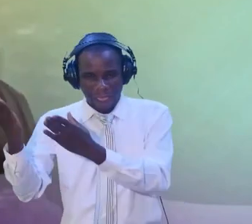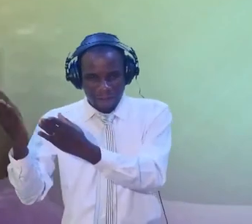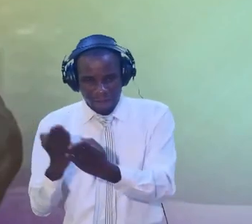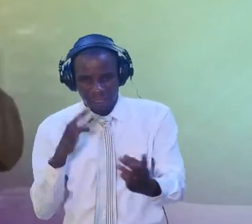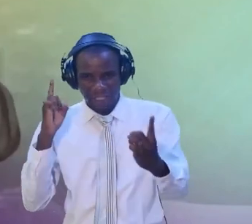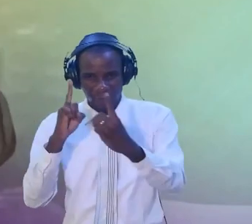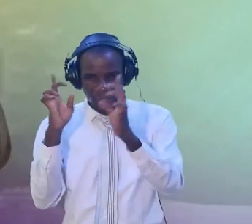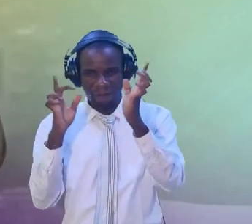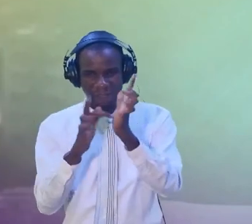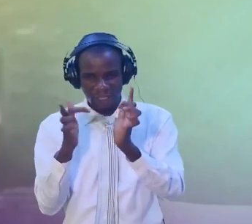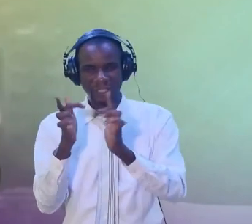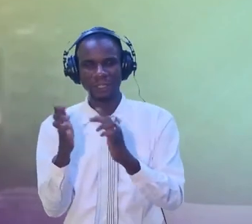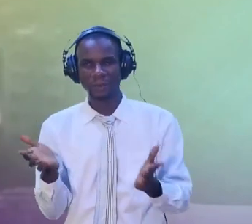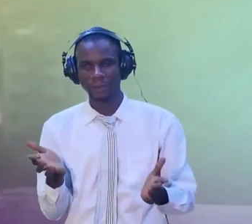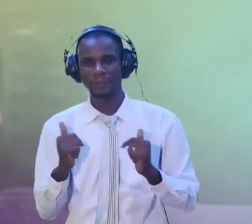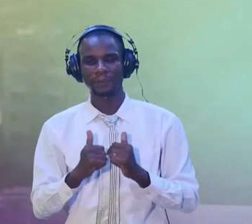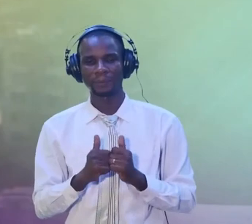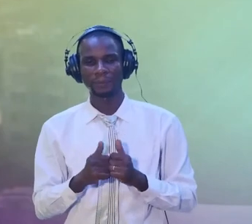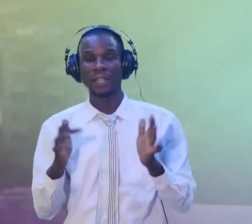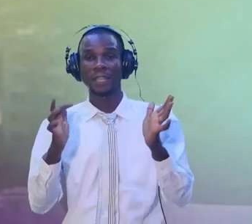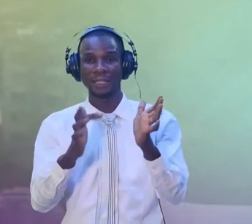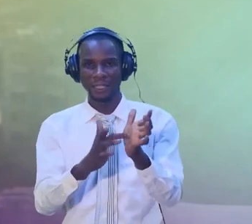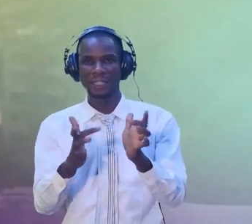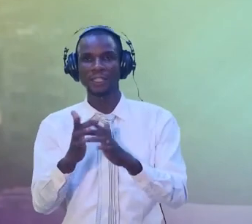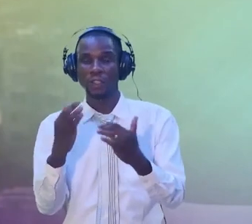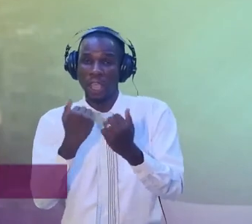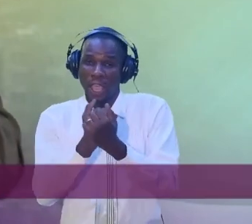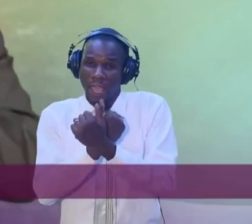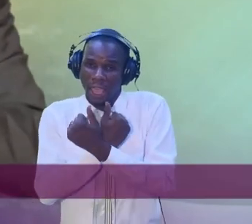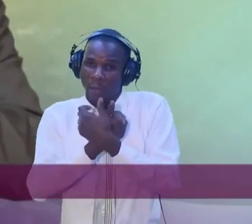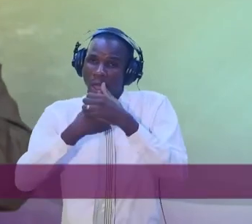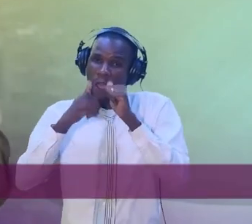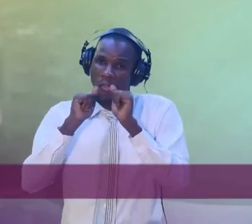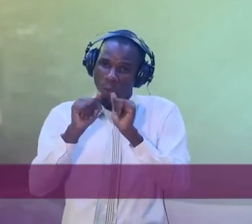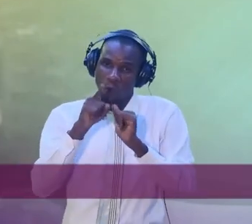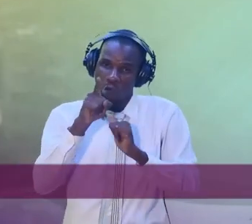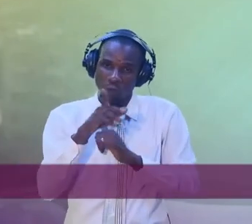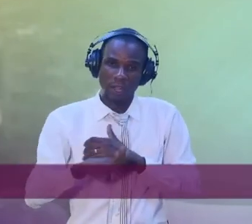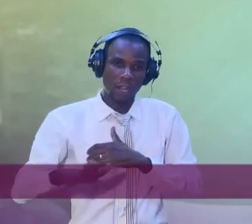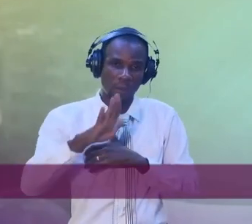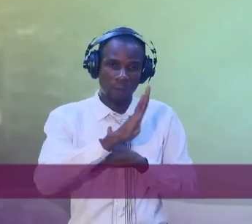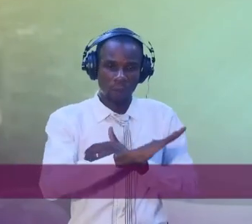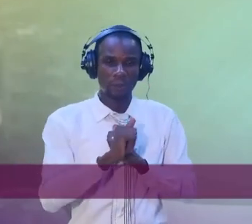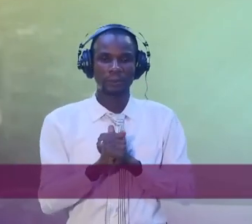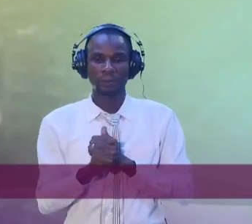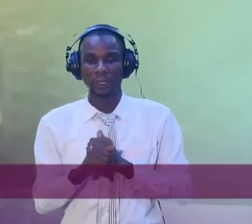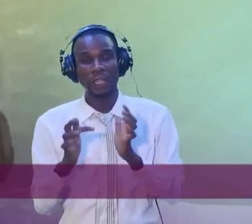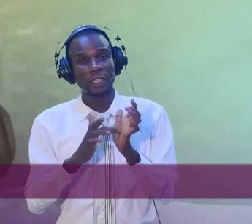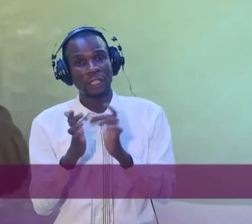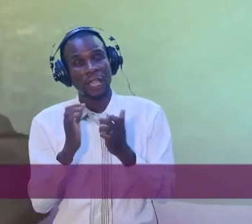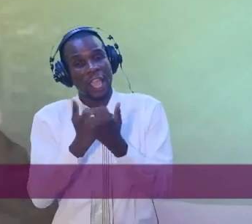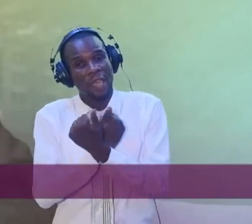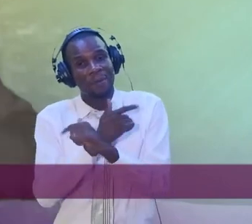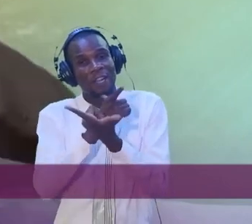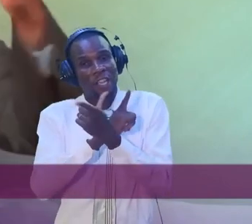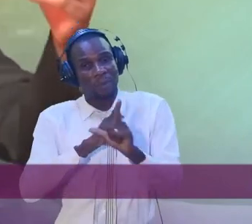unayo dhambi nyingi. Lakini sasa nakwambia umshike Yesu Kristo, sababu Yesu anataka ubarikiwe